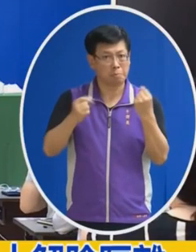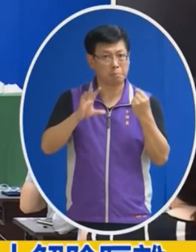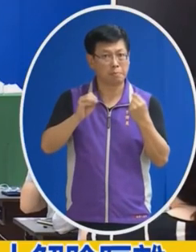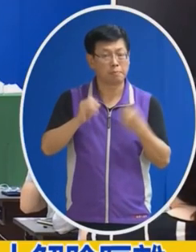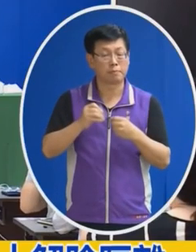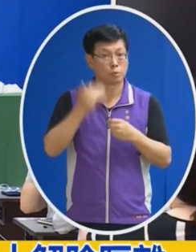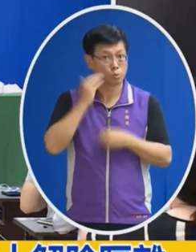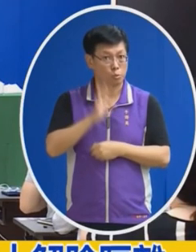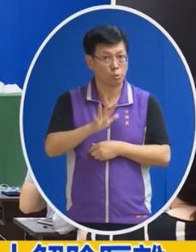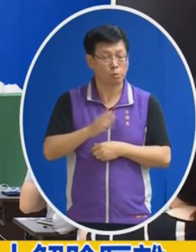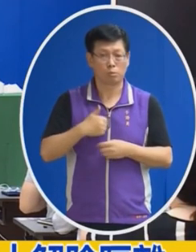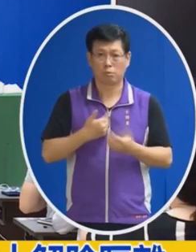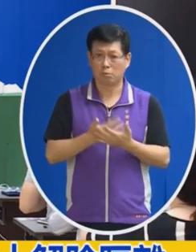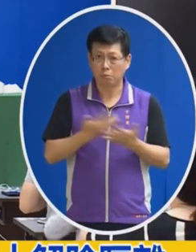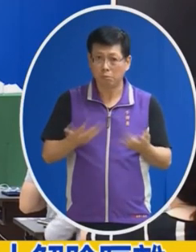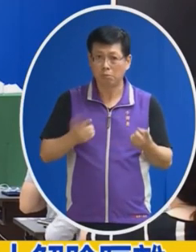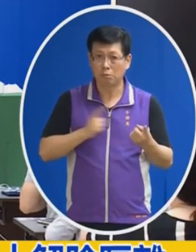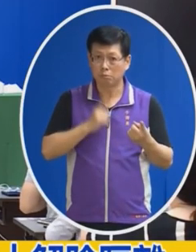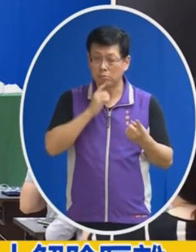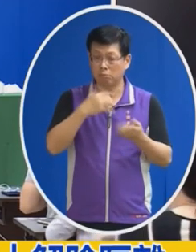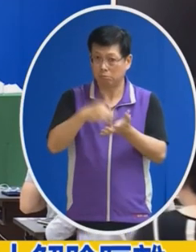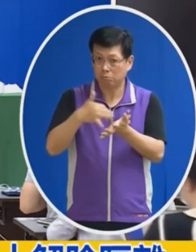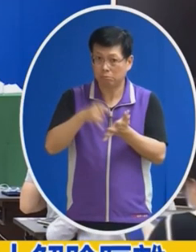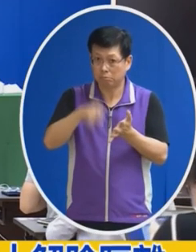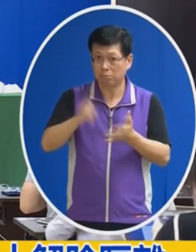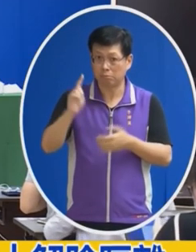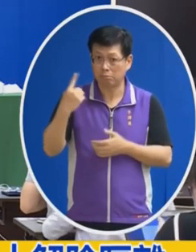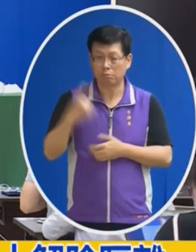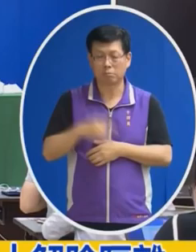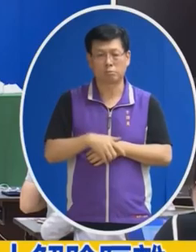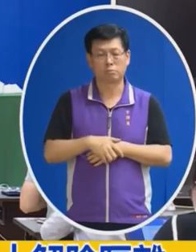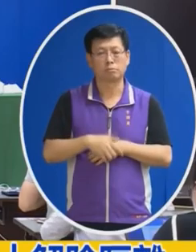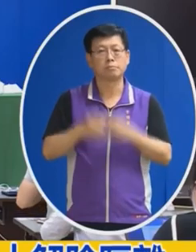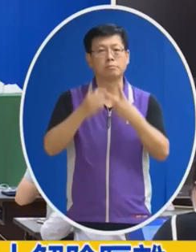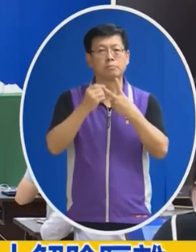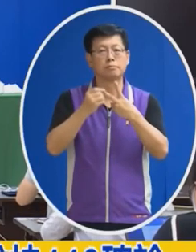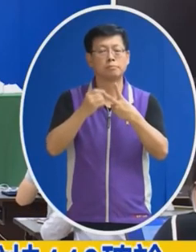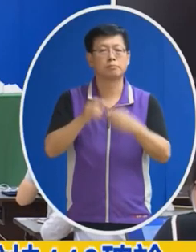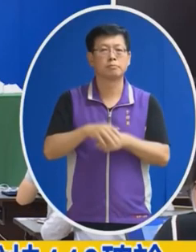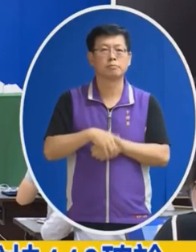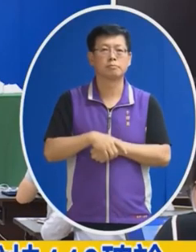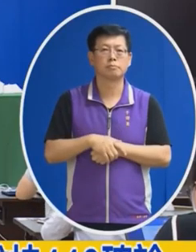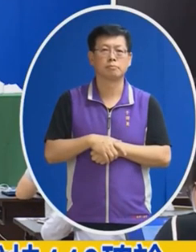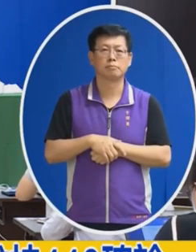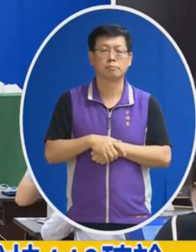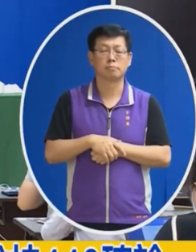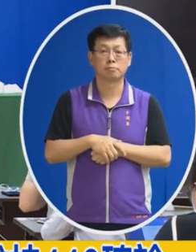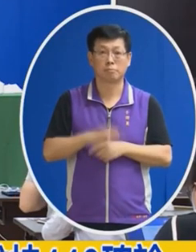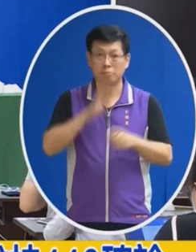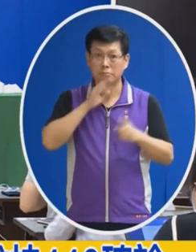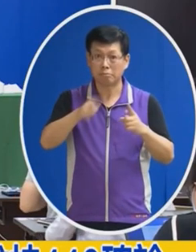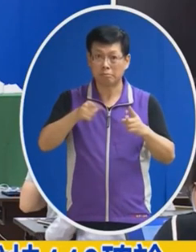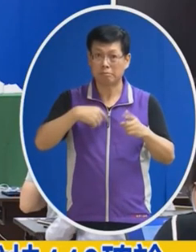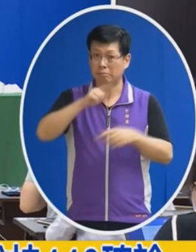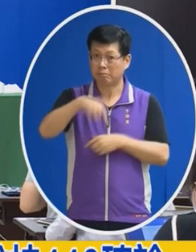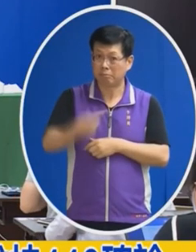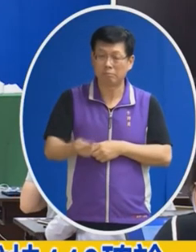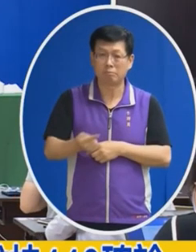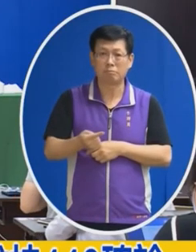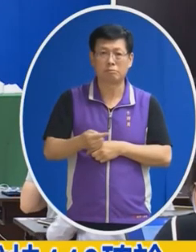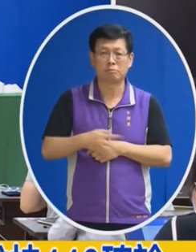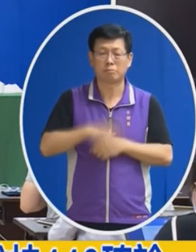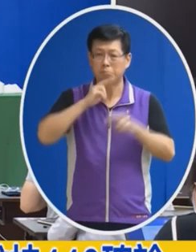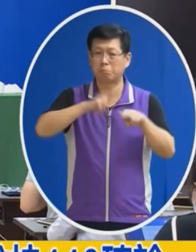吗？那如果有的话，我们这边的应对措施如何？那另外一个问题是说口罩政策因为接下来还